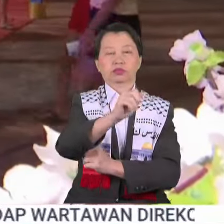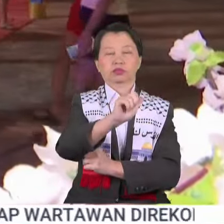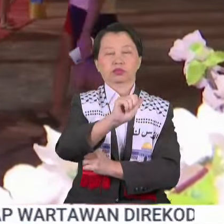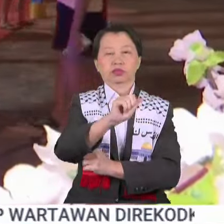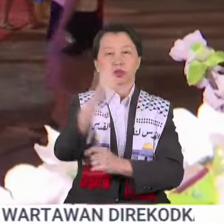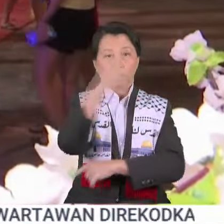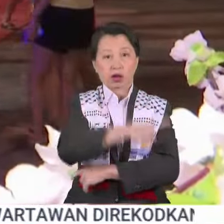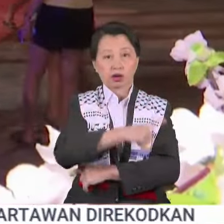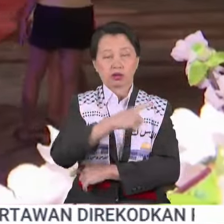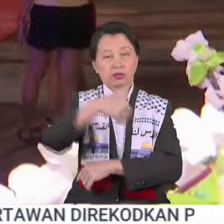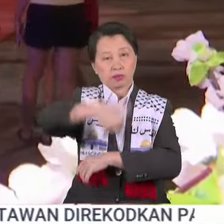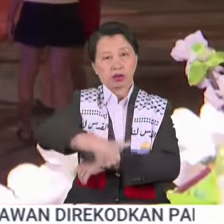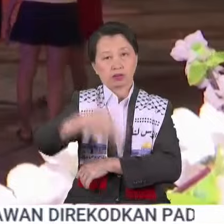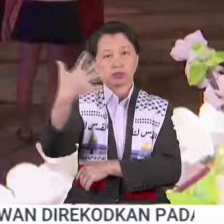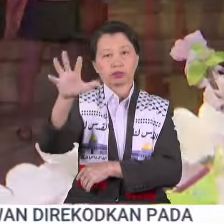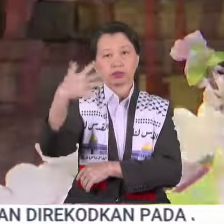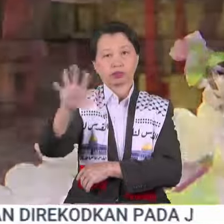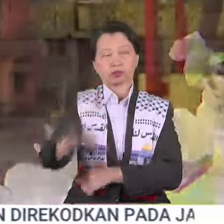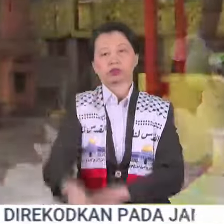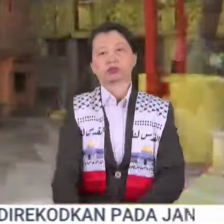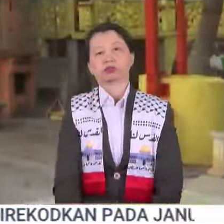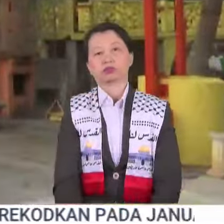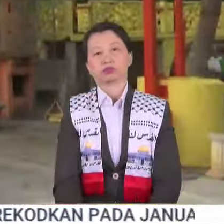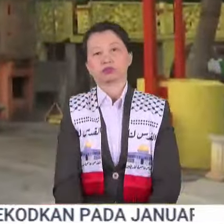Noh Hidayah Anwar, RTM.